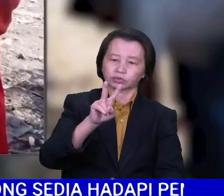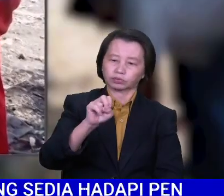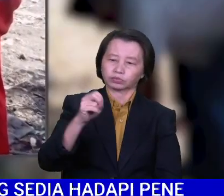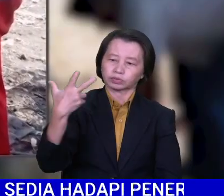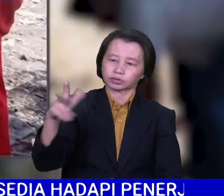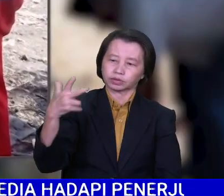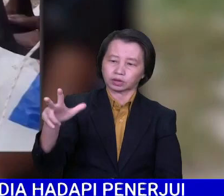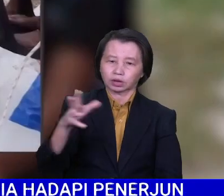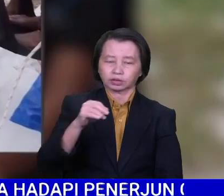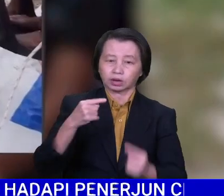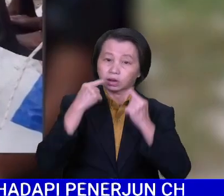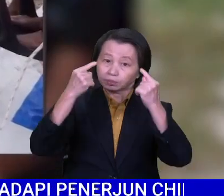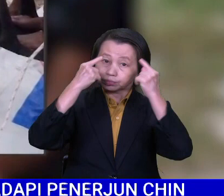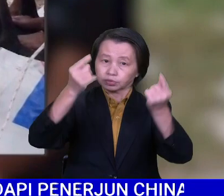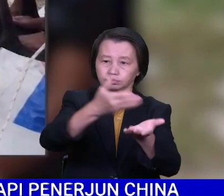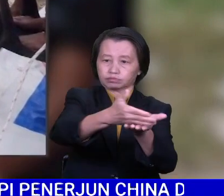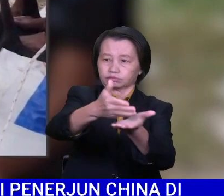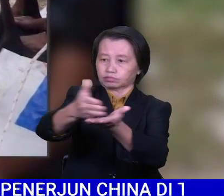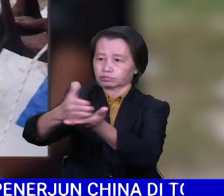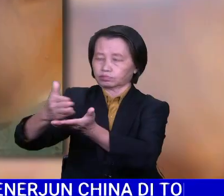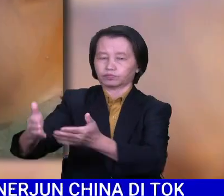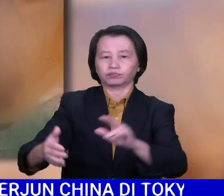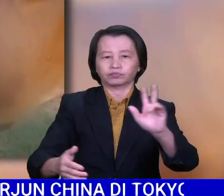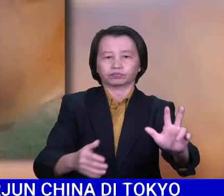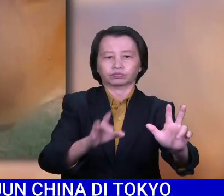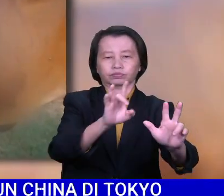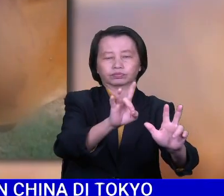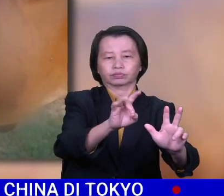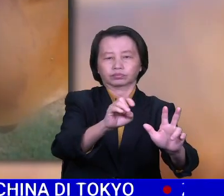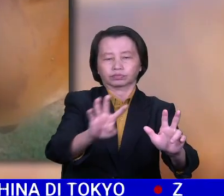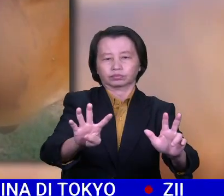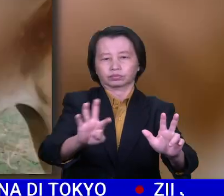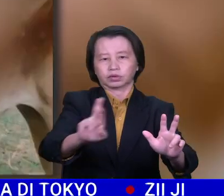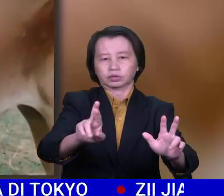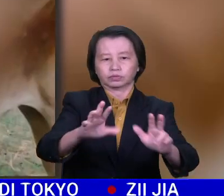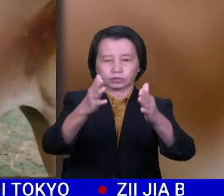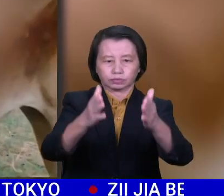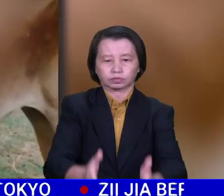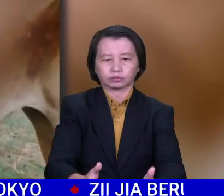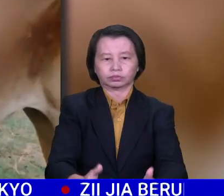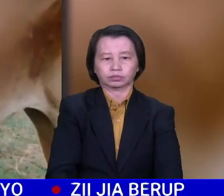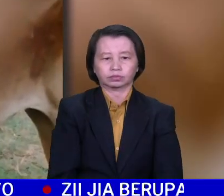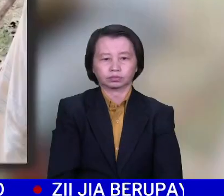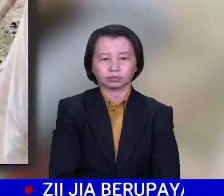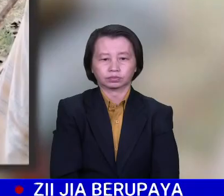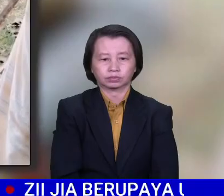2013 dan berjaya memberi agihan kepada 384,000 orang